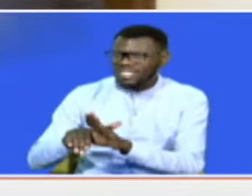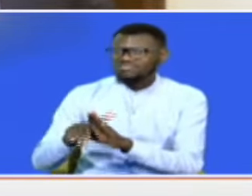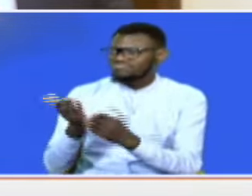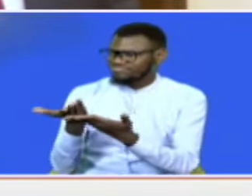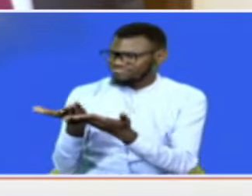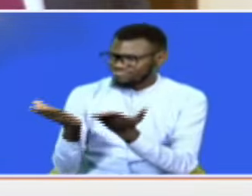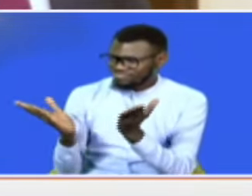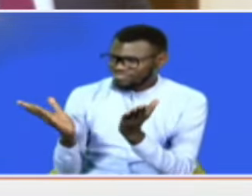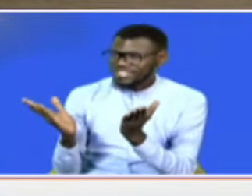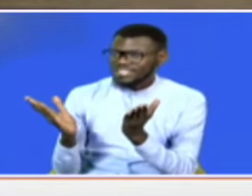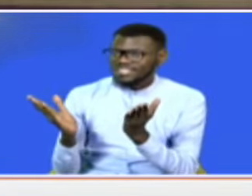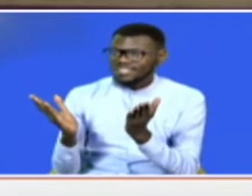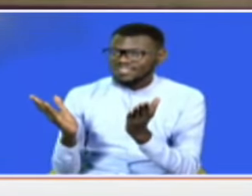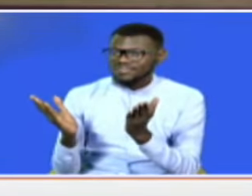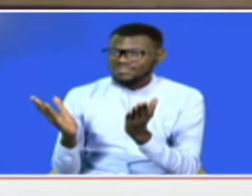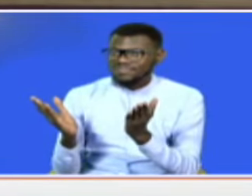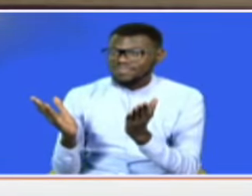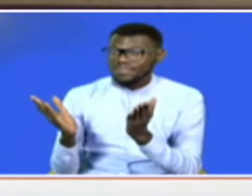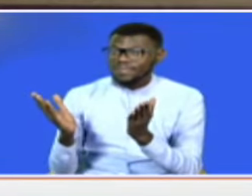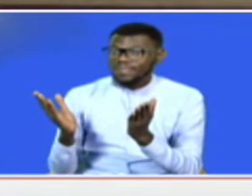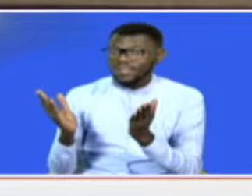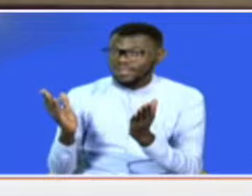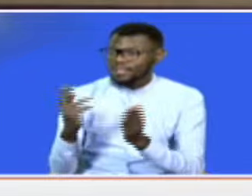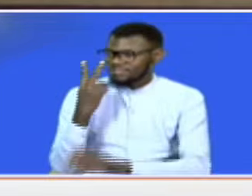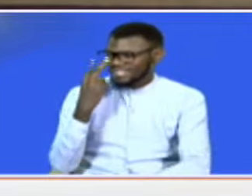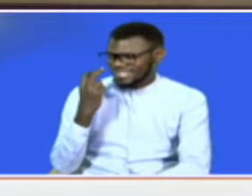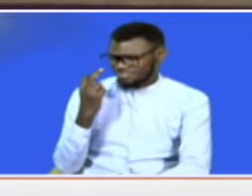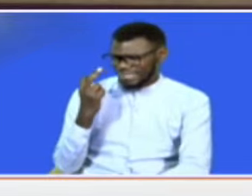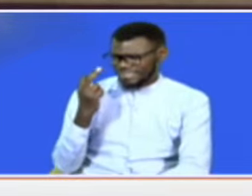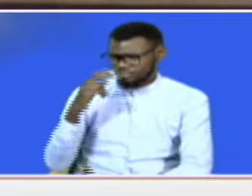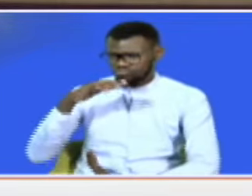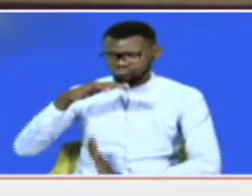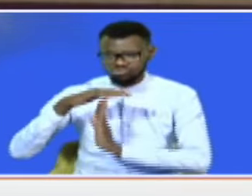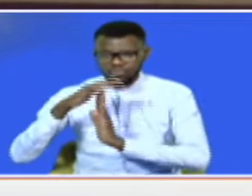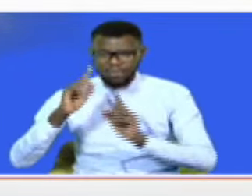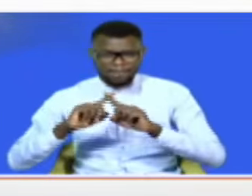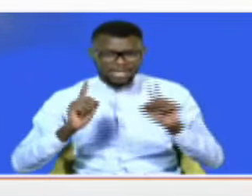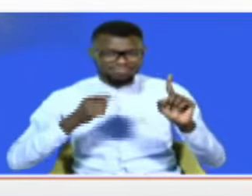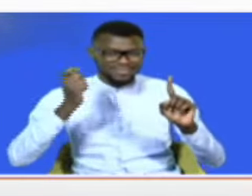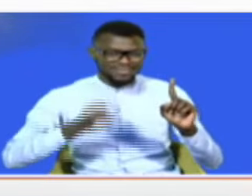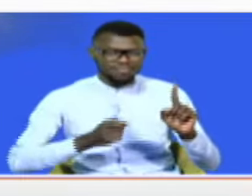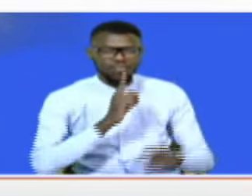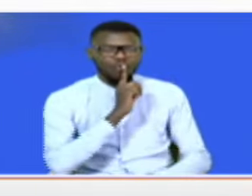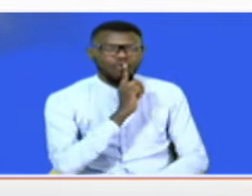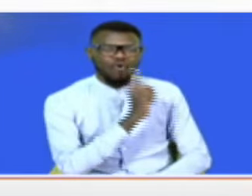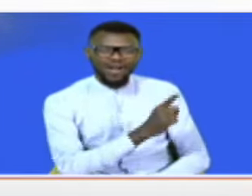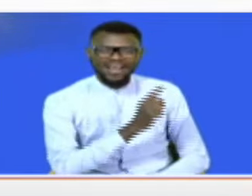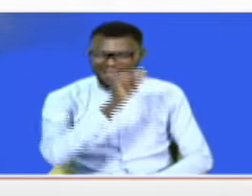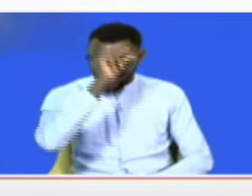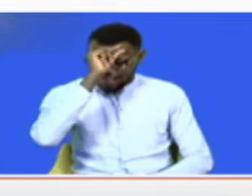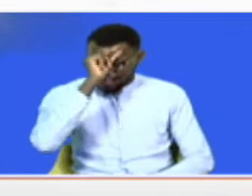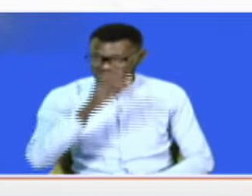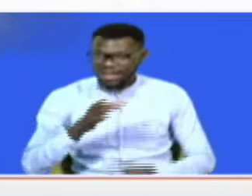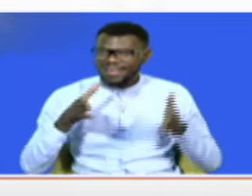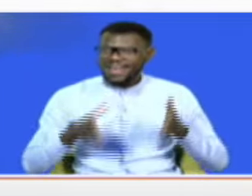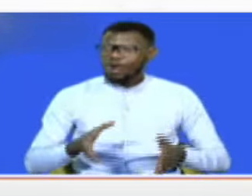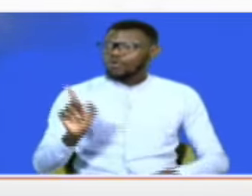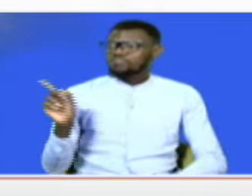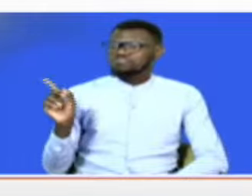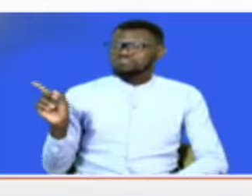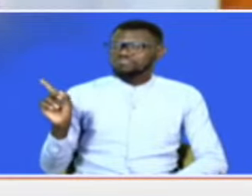ndio washukiwa wakuu. Hata hivyo, jaji Peter Ndege ametoa amri ya kukamatwa kwa gavana wa sasa Jonathan Bii maarufu Koti